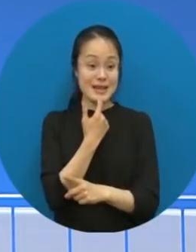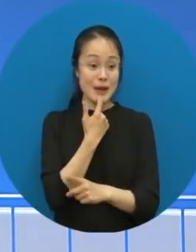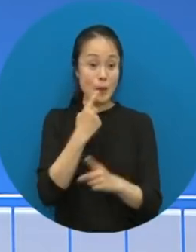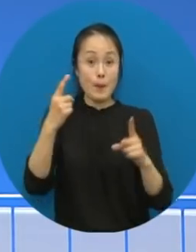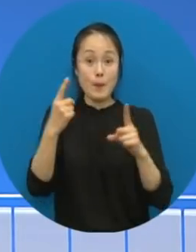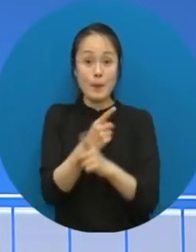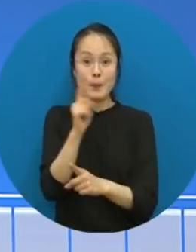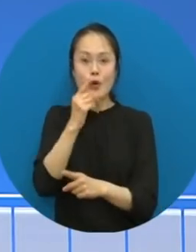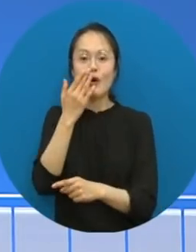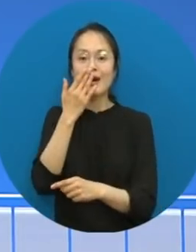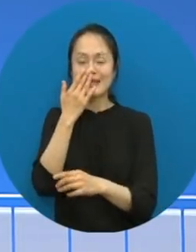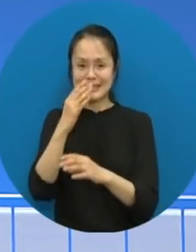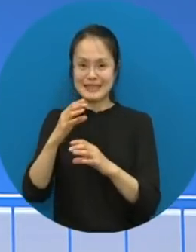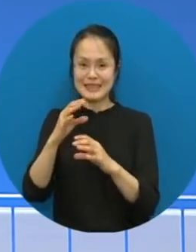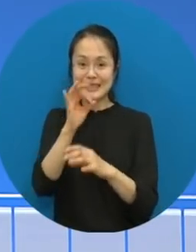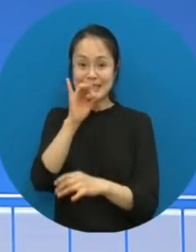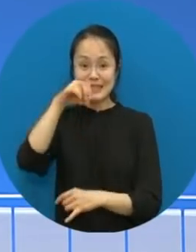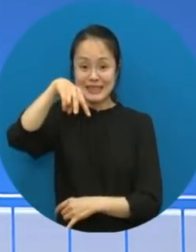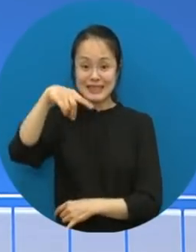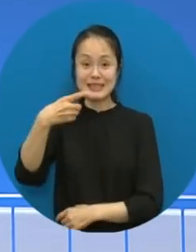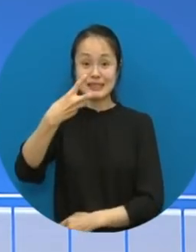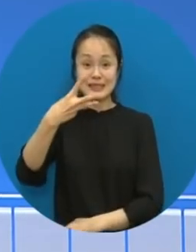할렐루야.